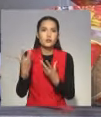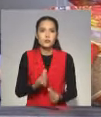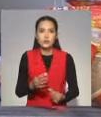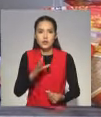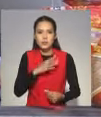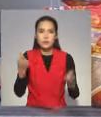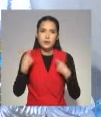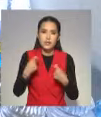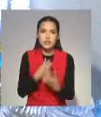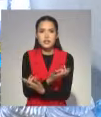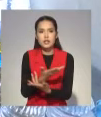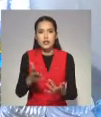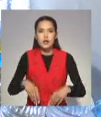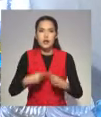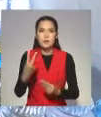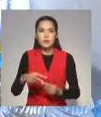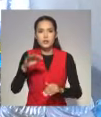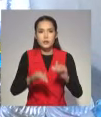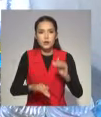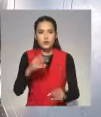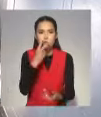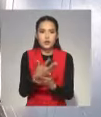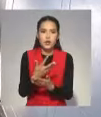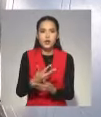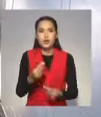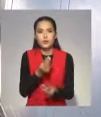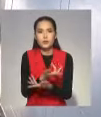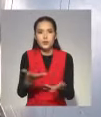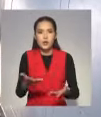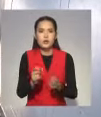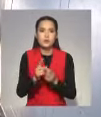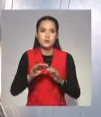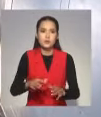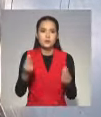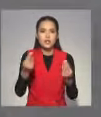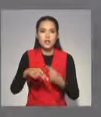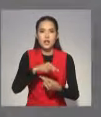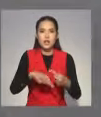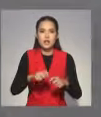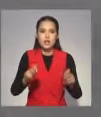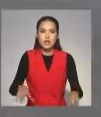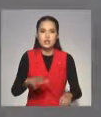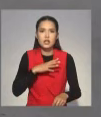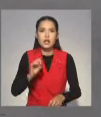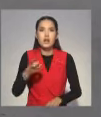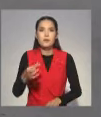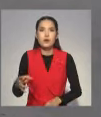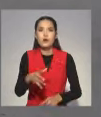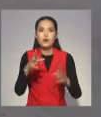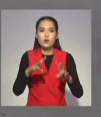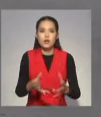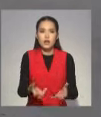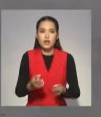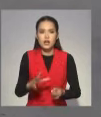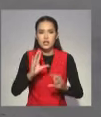заттар мен киім-кешектер бар. 20 тоннаға жуық жүкті жинауға өңір тұрғындары ірі кәсіпорындар атсалысты. Абай облысында орын алған